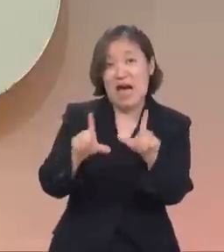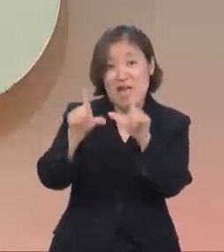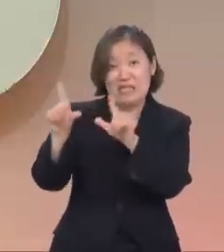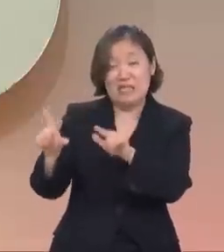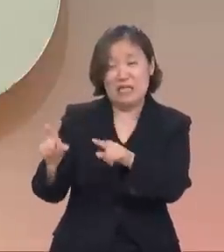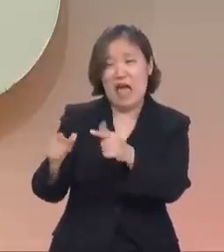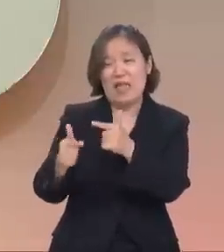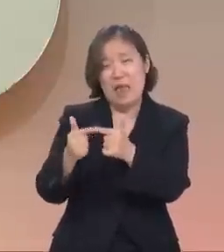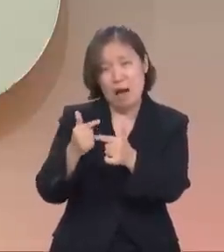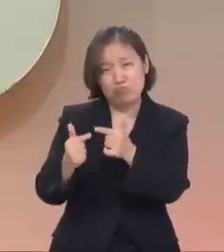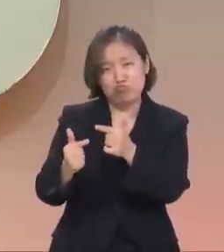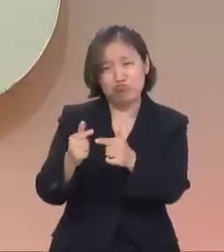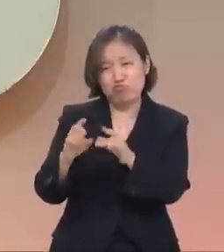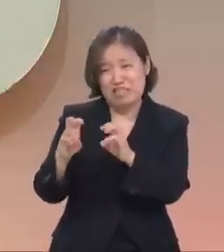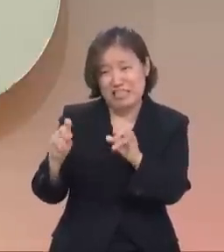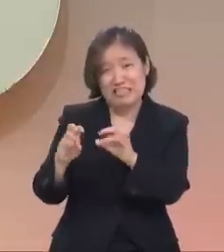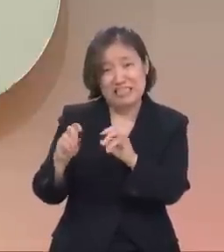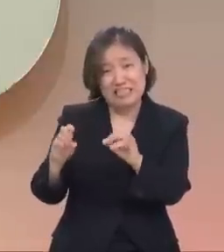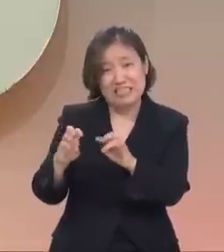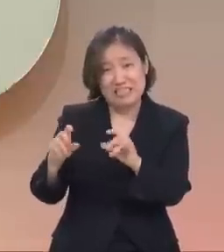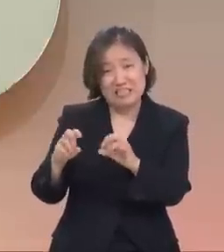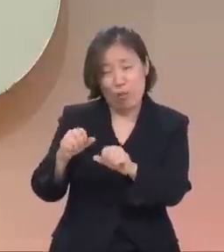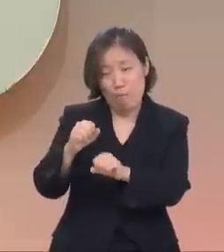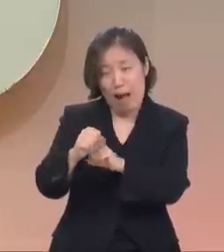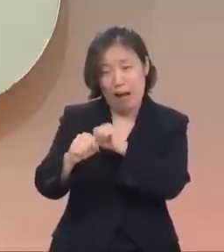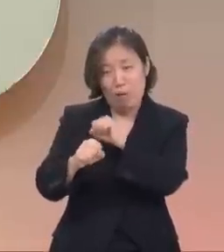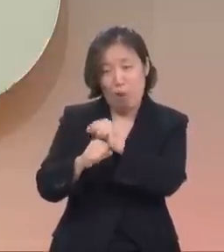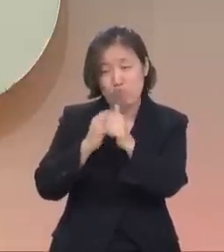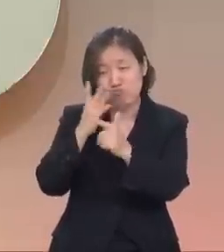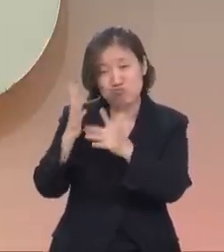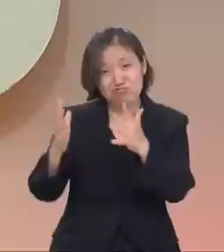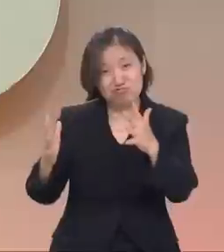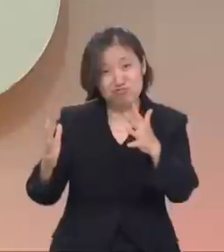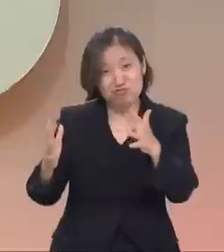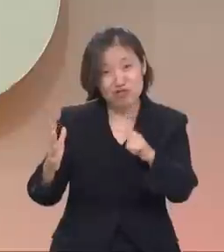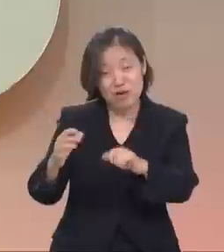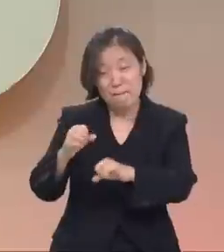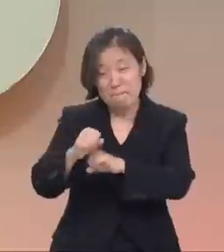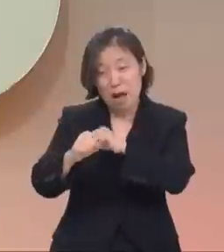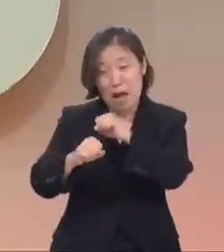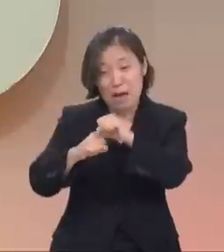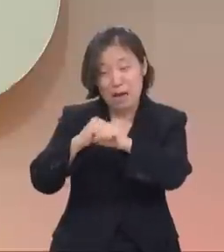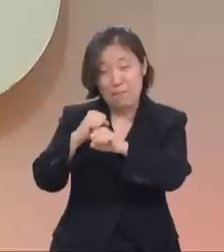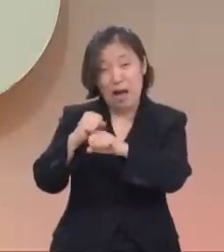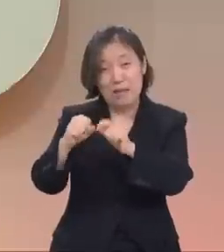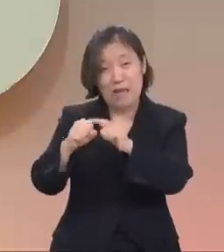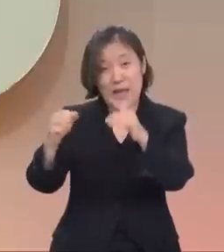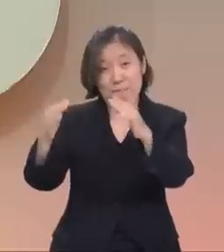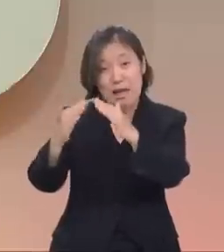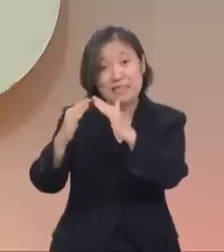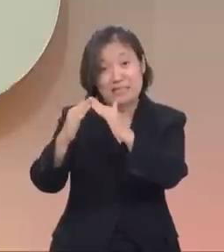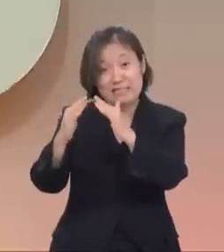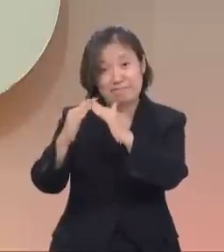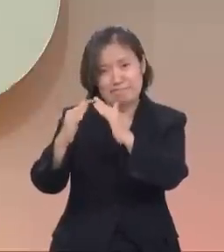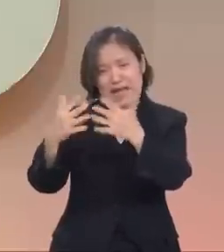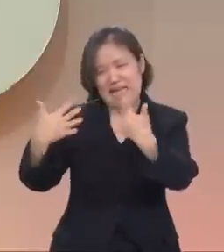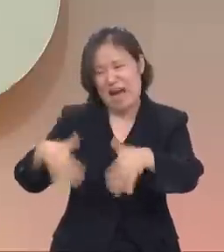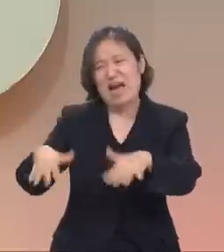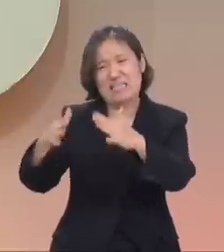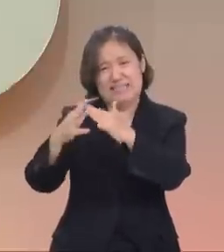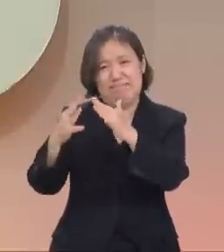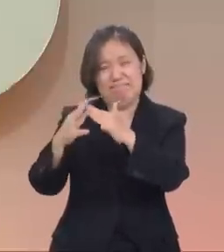정말 나무나 흙으로 흙을 쌓거나 풀을 엮어서 만든 그런 아주 약하게 짝이 없는 그런